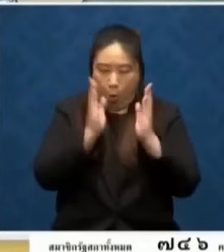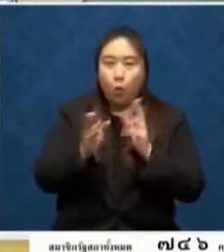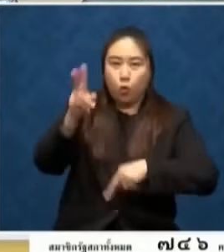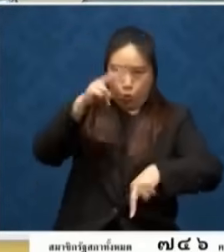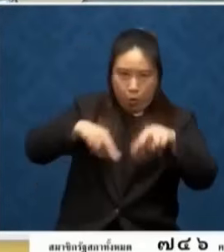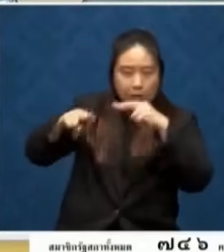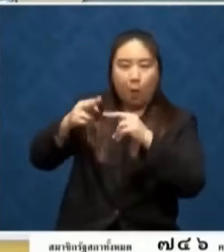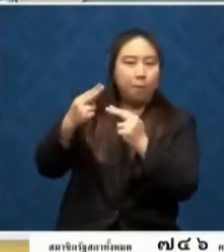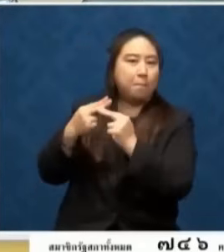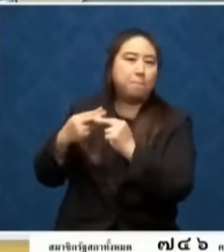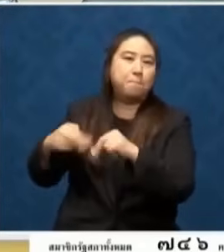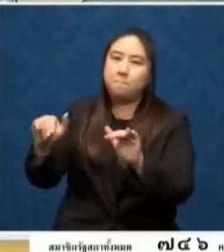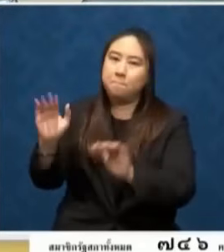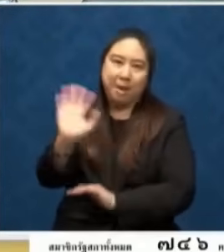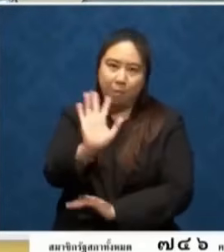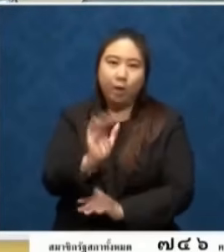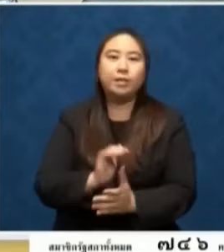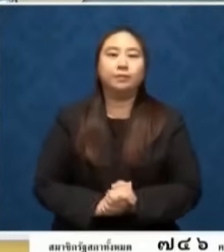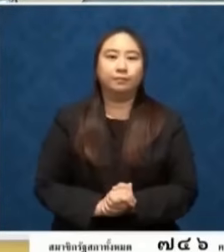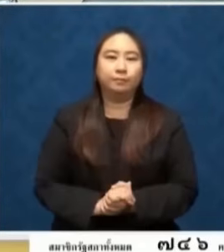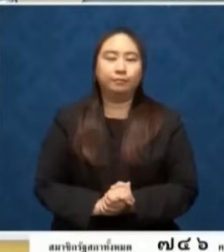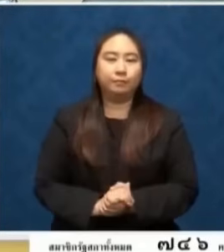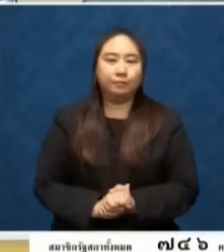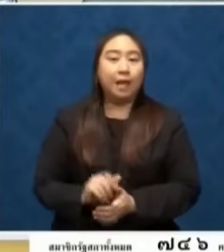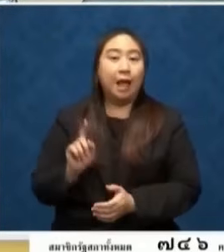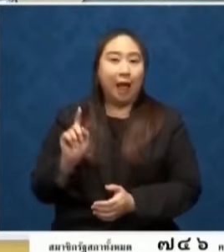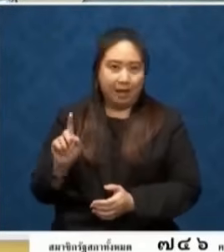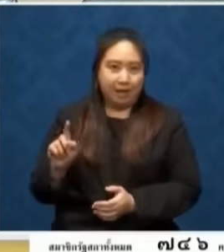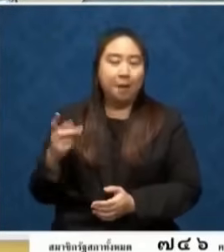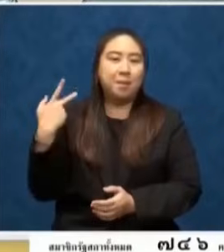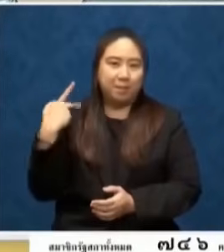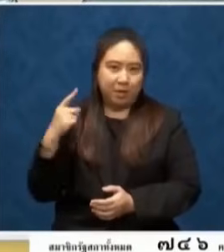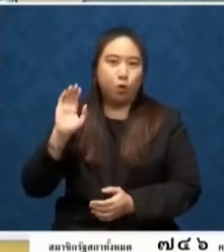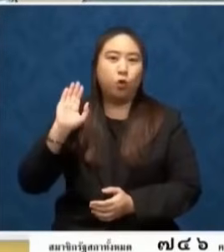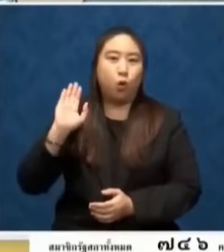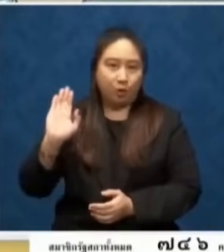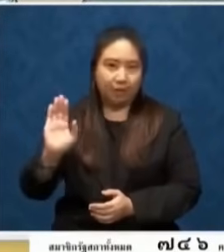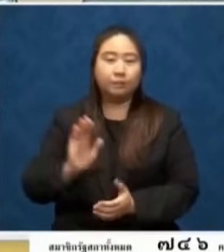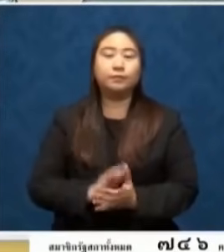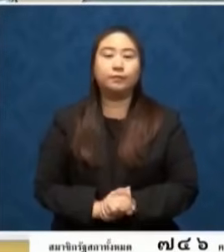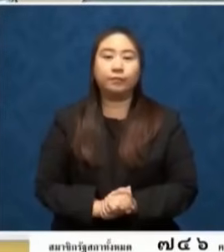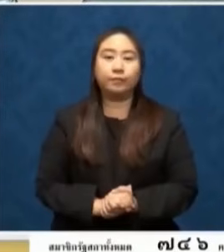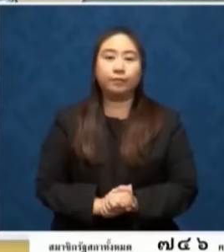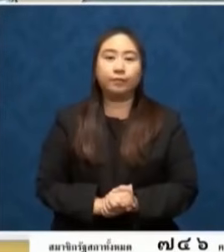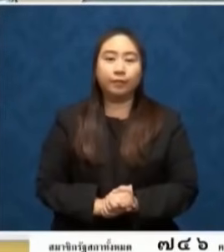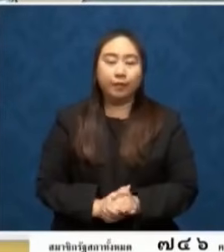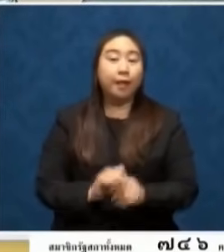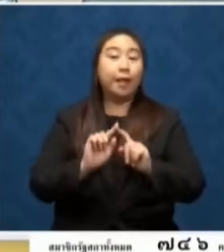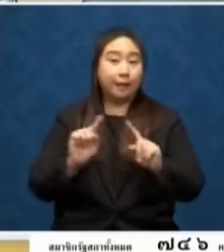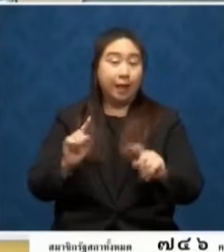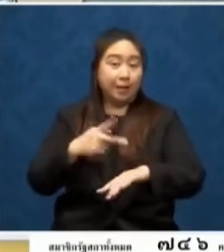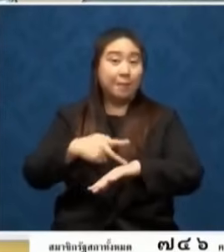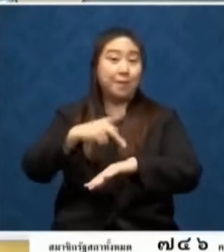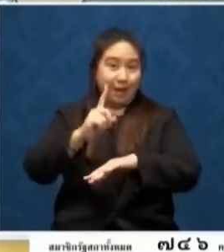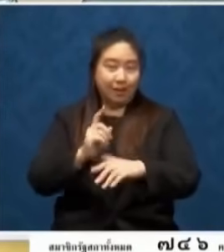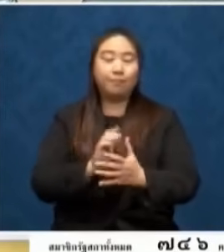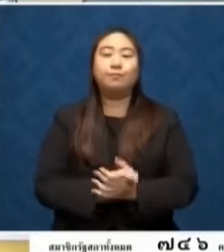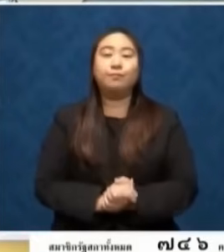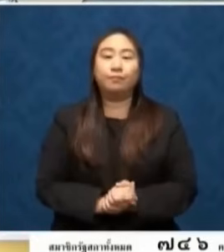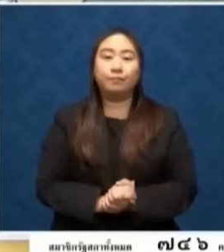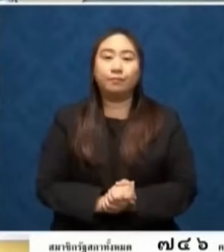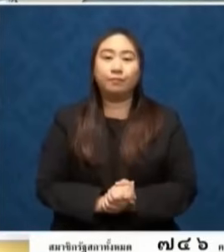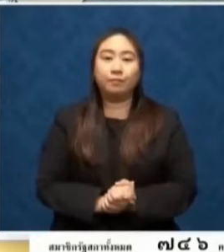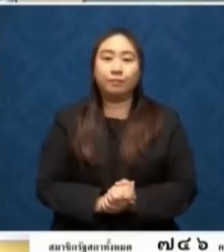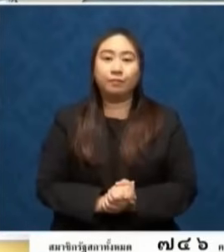เว้นข้อนี้เป็นประโยชน์กับท่านอย่างไรก็ตามท่านที่เคารพครับเ